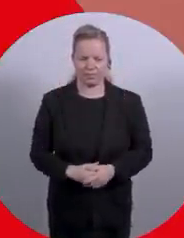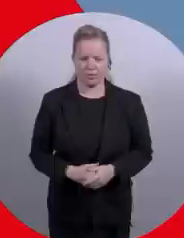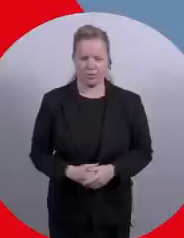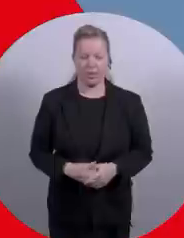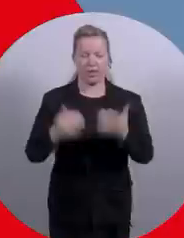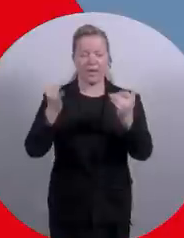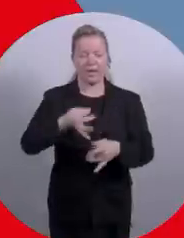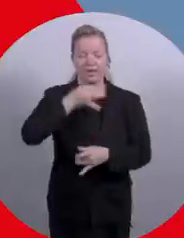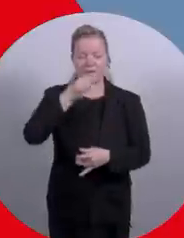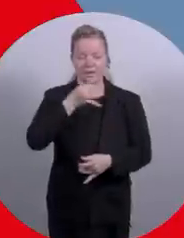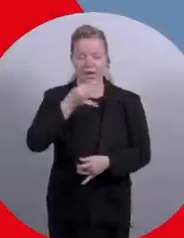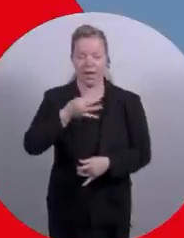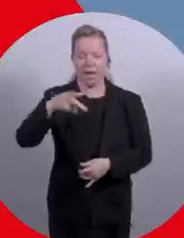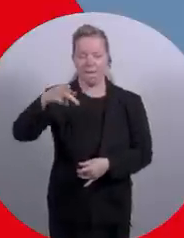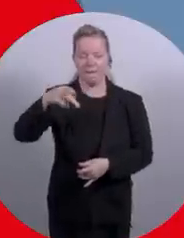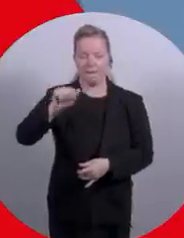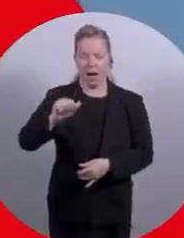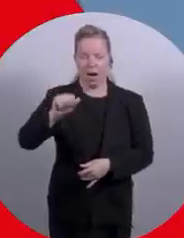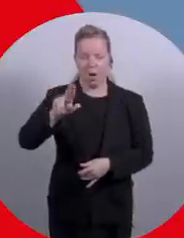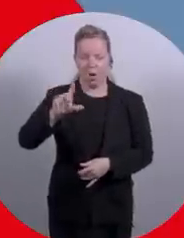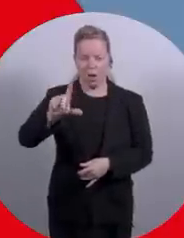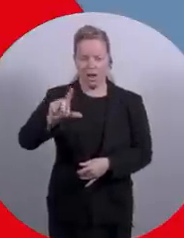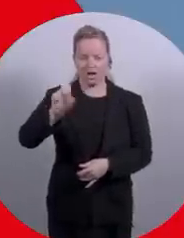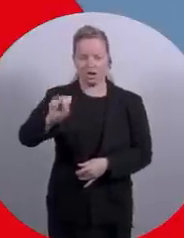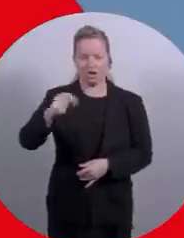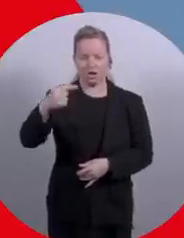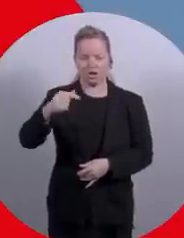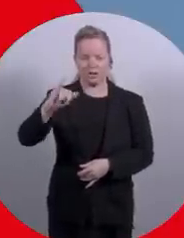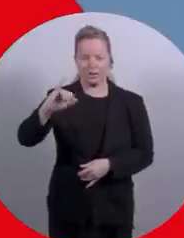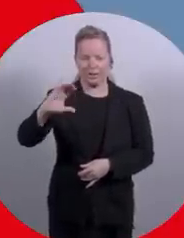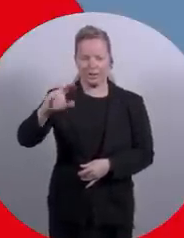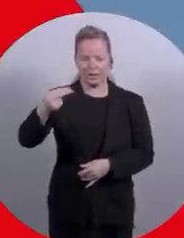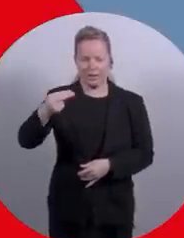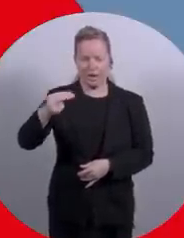am Wort ist Paul Stich und dem Vorbild